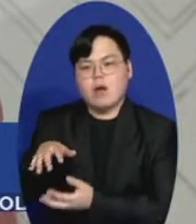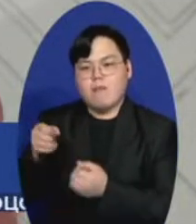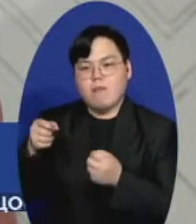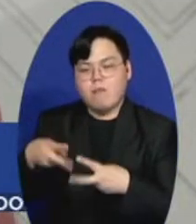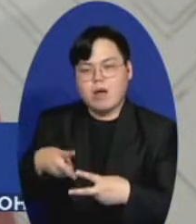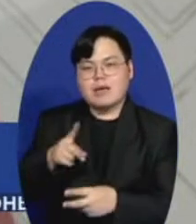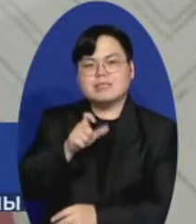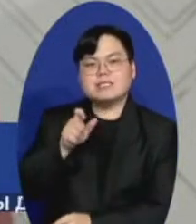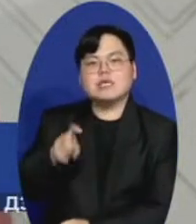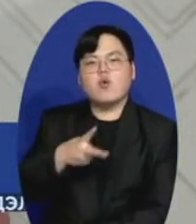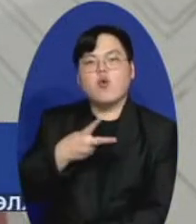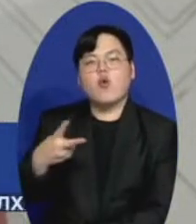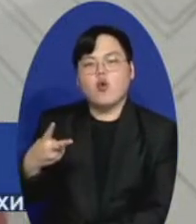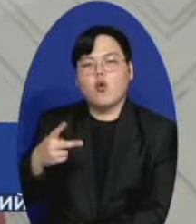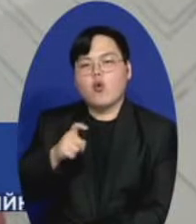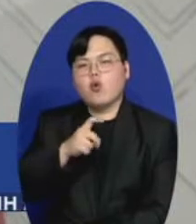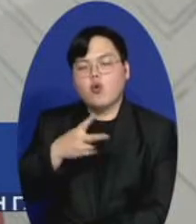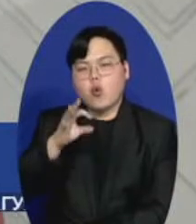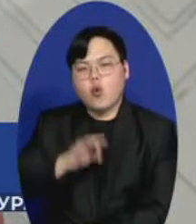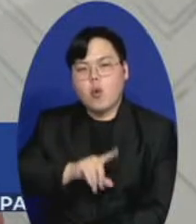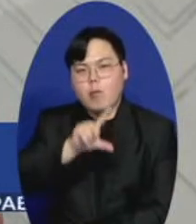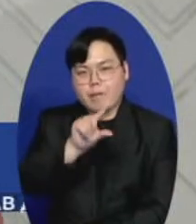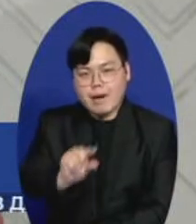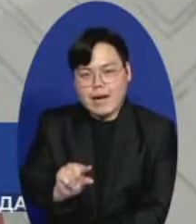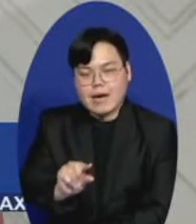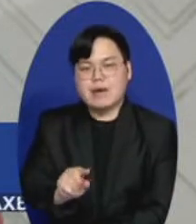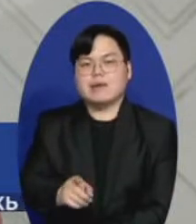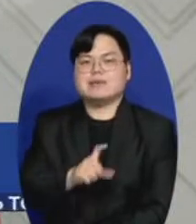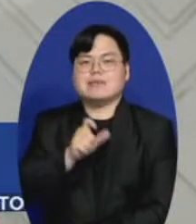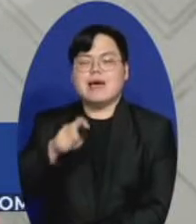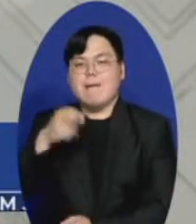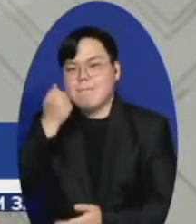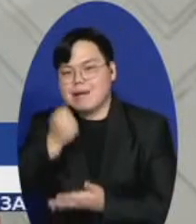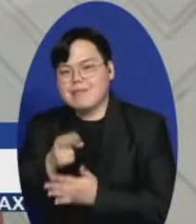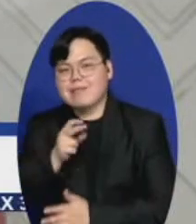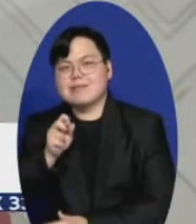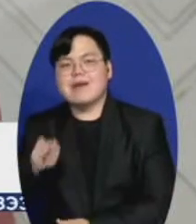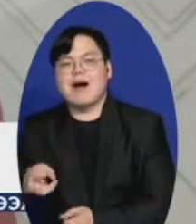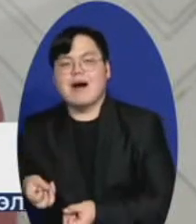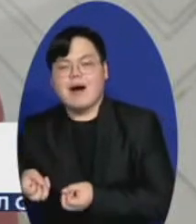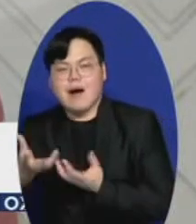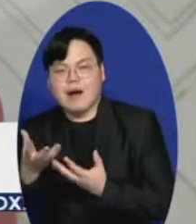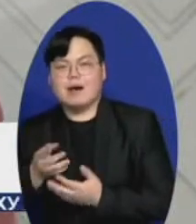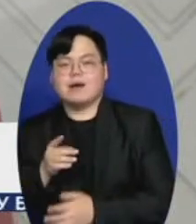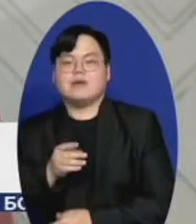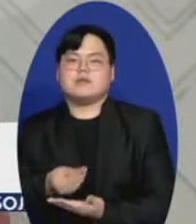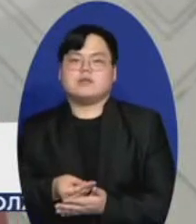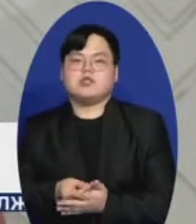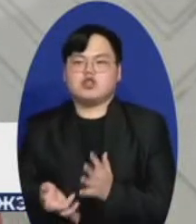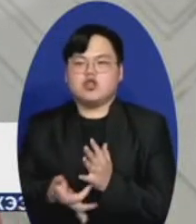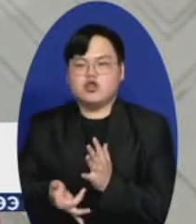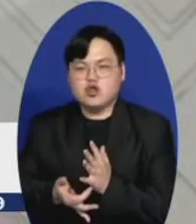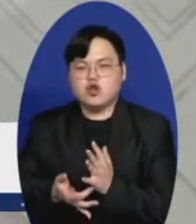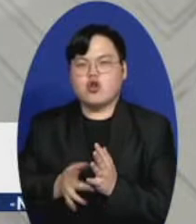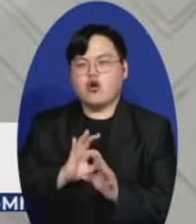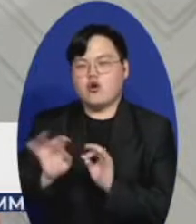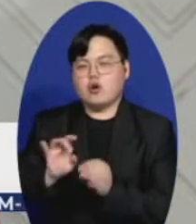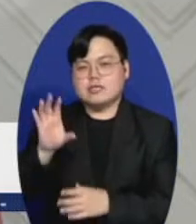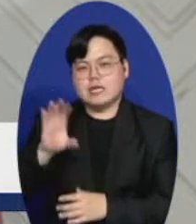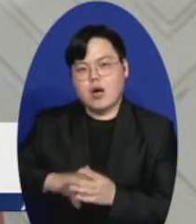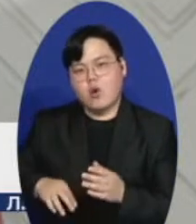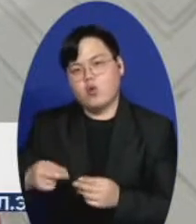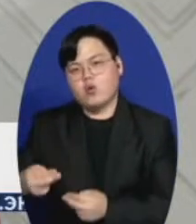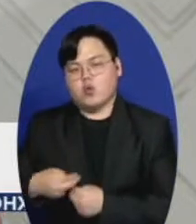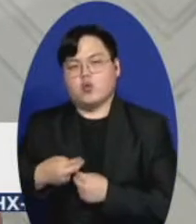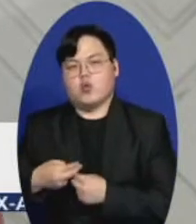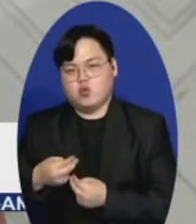зээлийн хүүгийн хэмжээг бууруулах, зээлийн давхар батлан даалт гаргах, зээлийн хүүгийн татаас олгох, тоног төхөөрөмжийн санхүүжилтийн